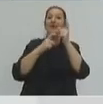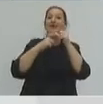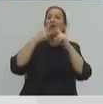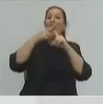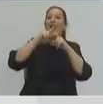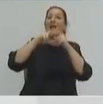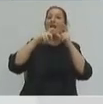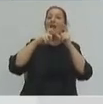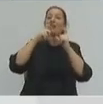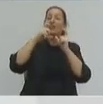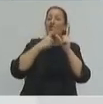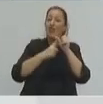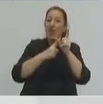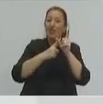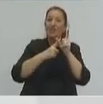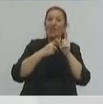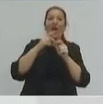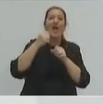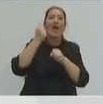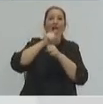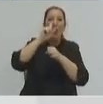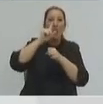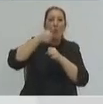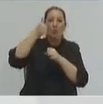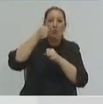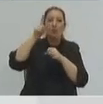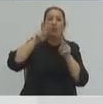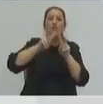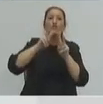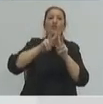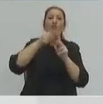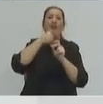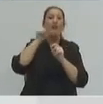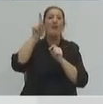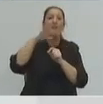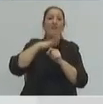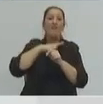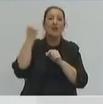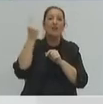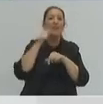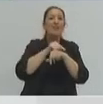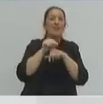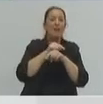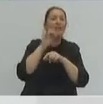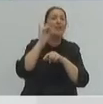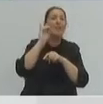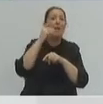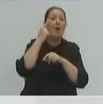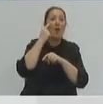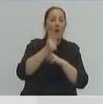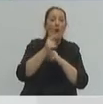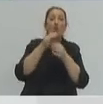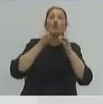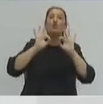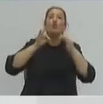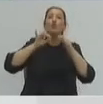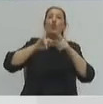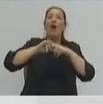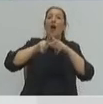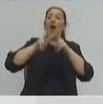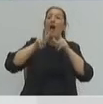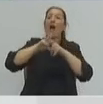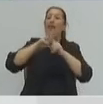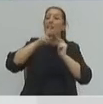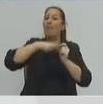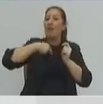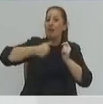genel müdürü Mustafa Canlı ağabey de var. Bir dönem Milliyetçi Hareket Partisi Gümüşhane Belediye Başkanlığı, bir